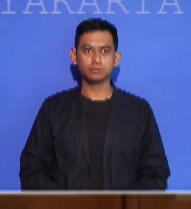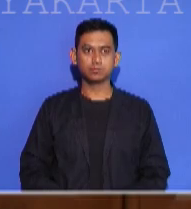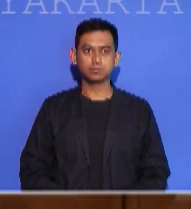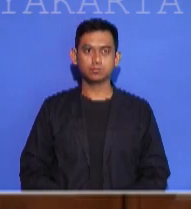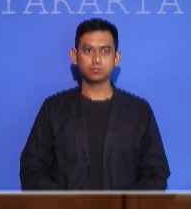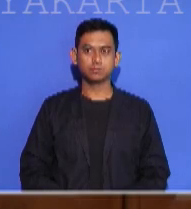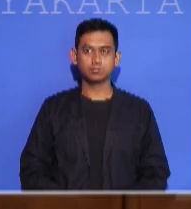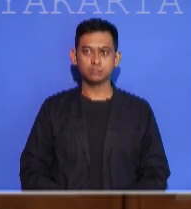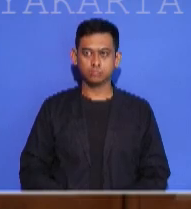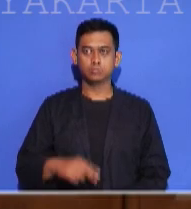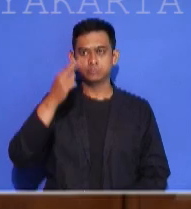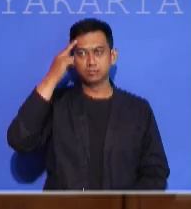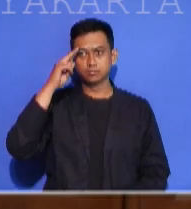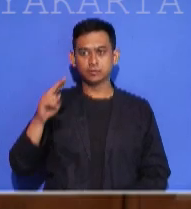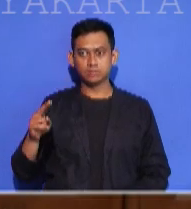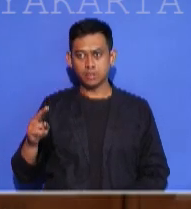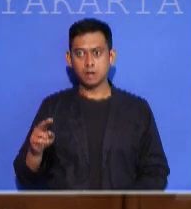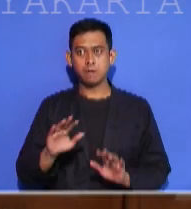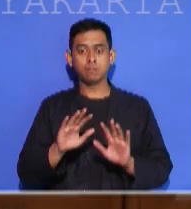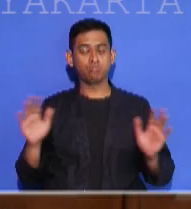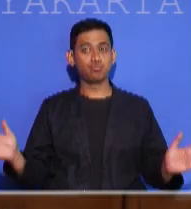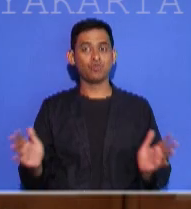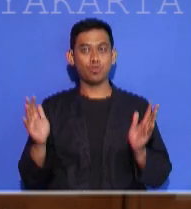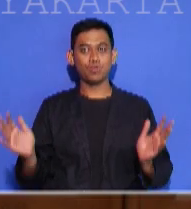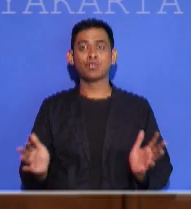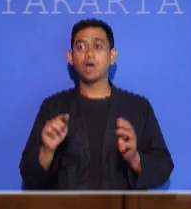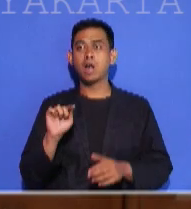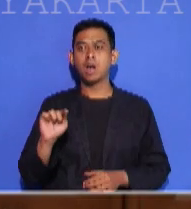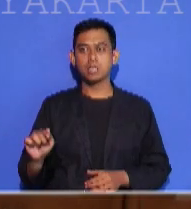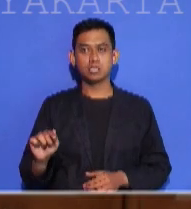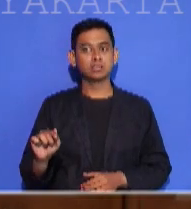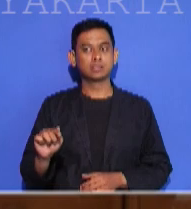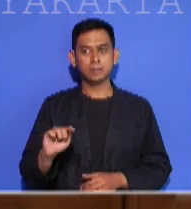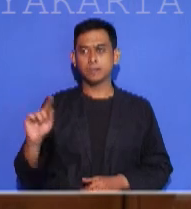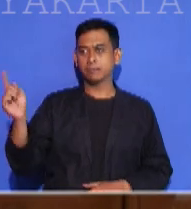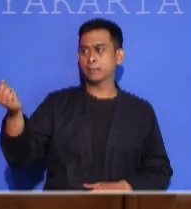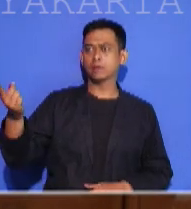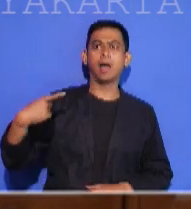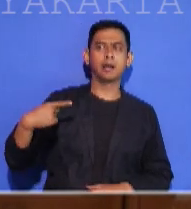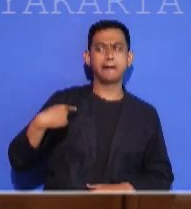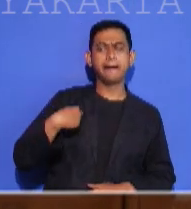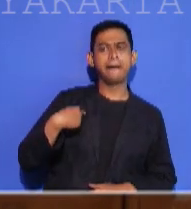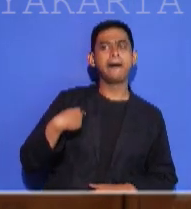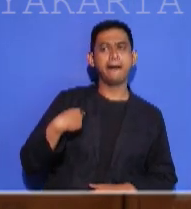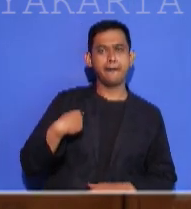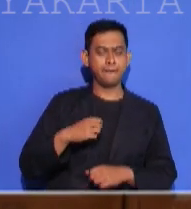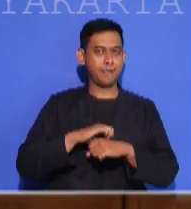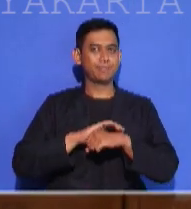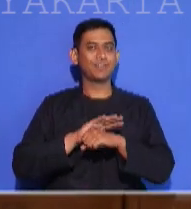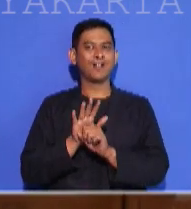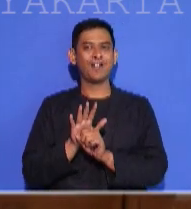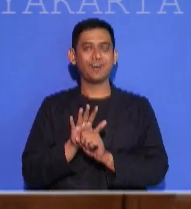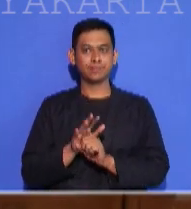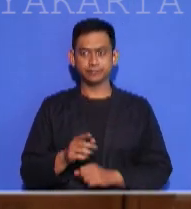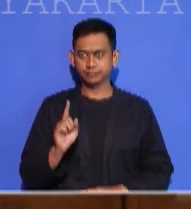Minangka kangge mangayubagya madhegipun Balai Budaya Sukareno, Pemerintah Kalurahan Sukareno Sentul Kulon Progo